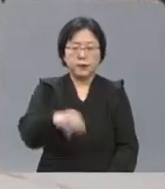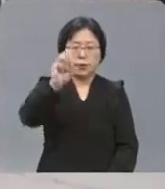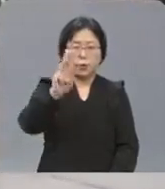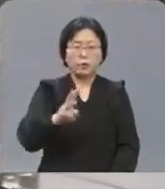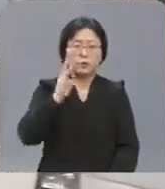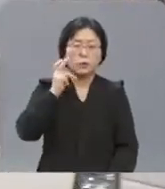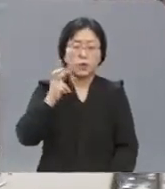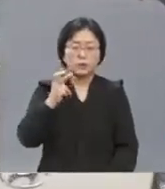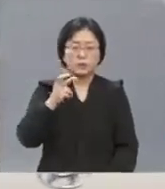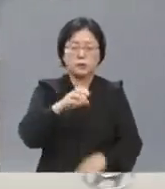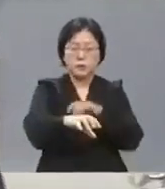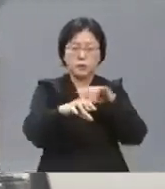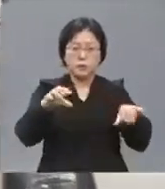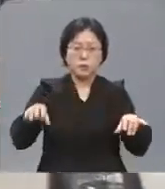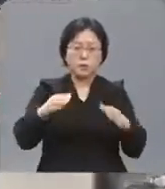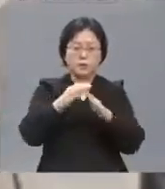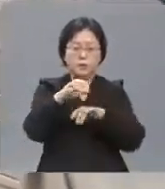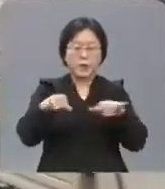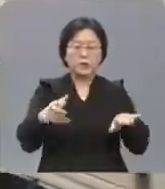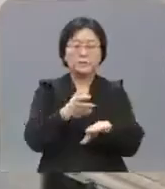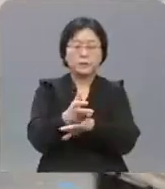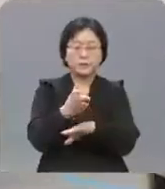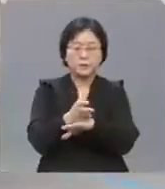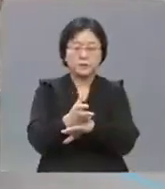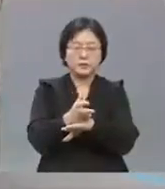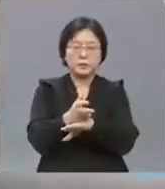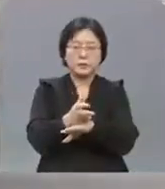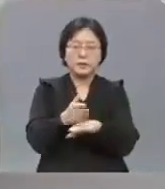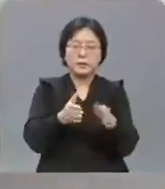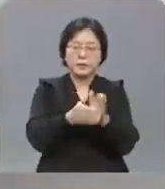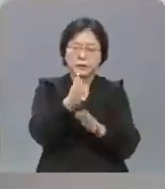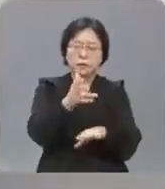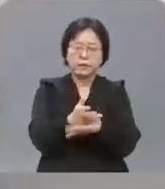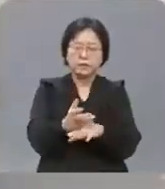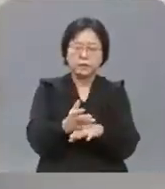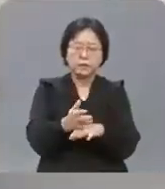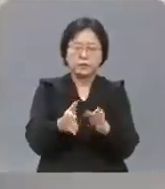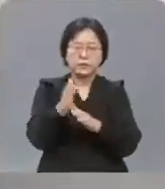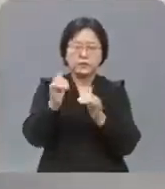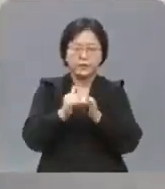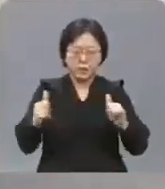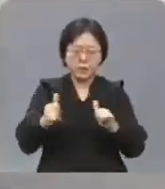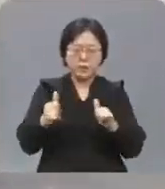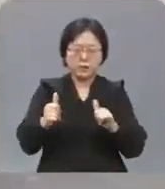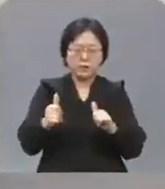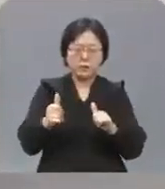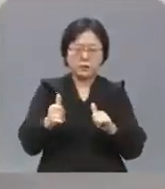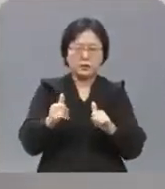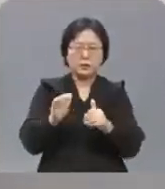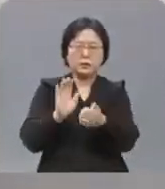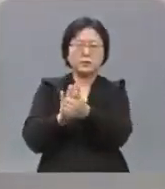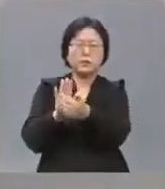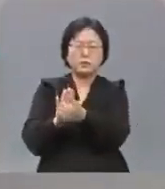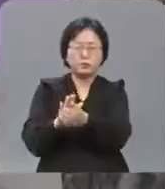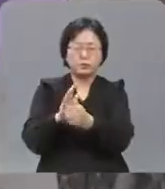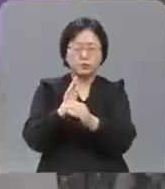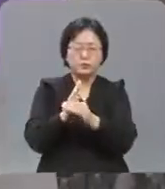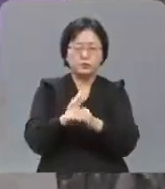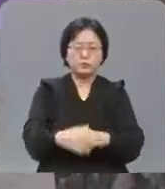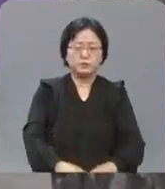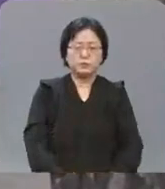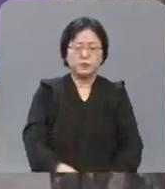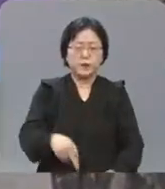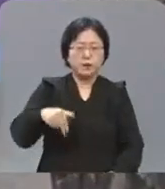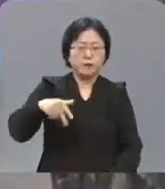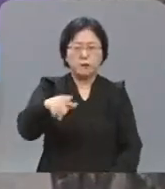광주 광산구 곳곳을 오가는 마을 버스입니다. 시내버스와 함께 시민들의 발 역할을 톡톡히 하고 있습니다.